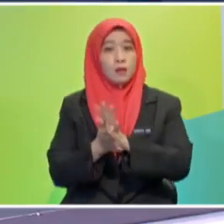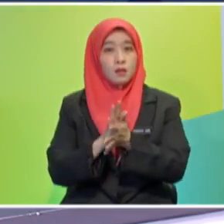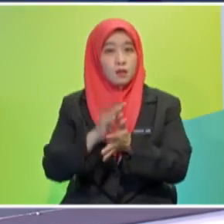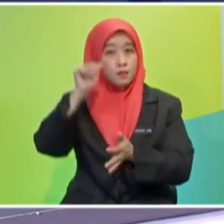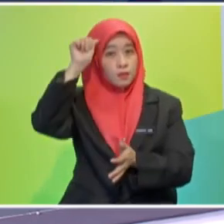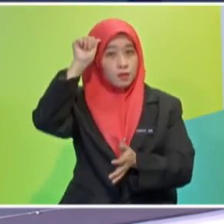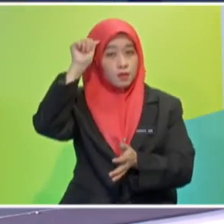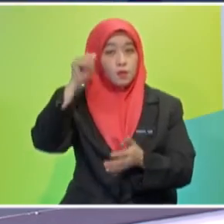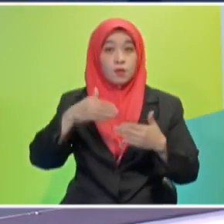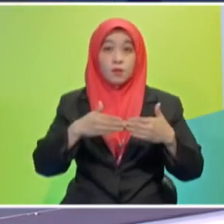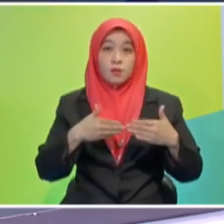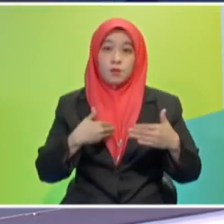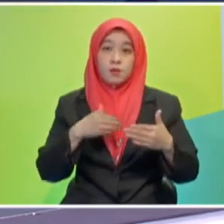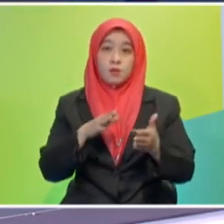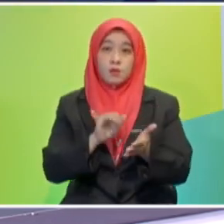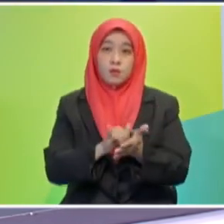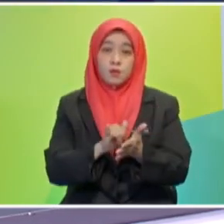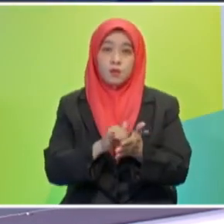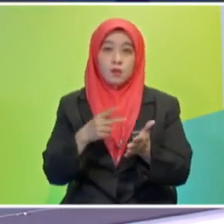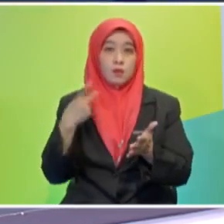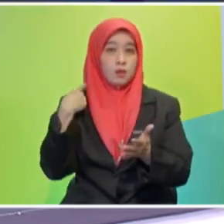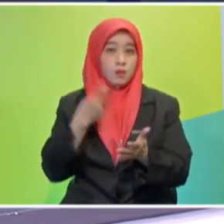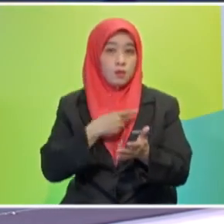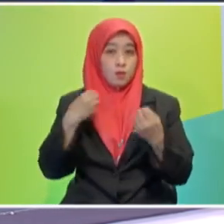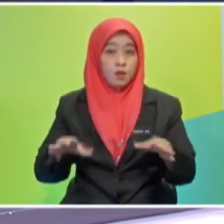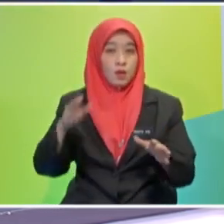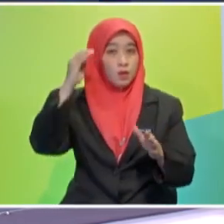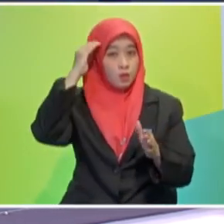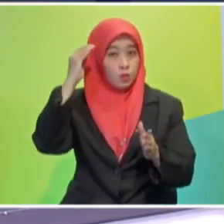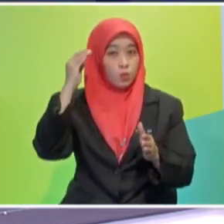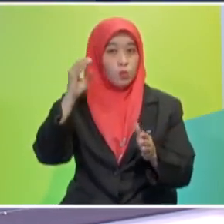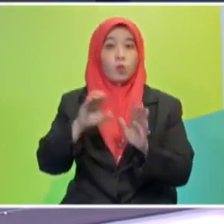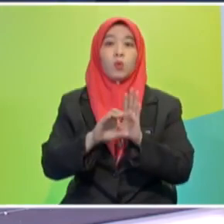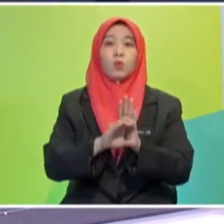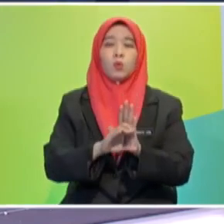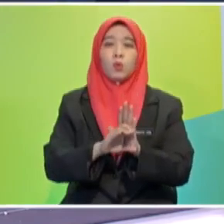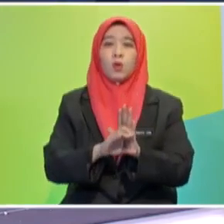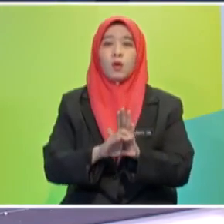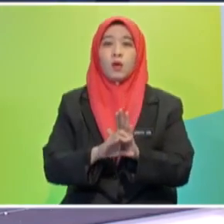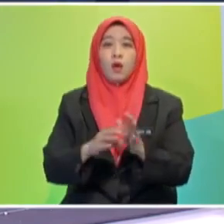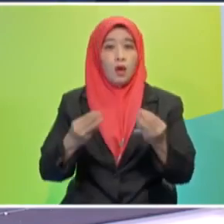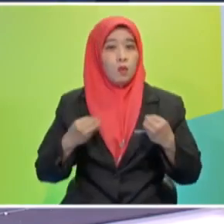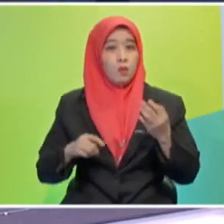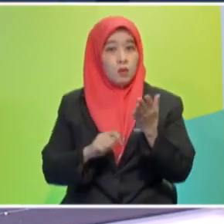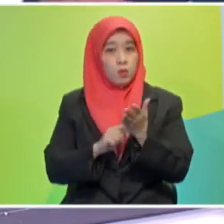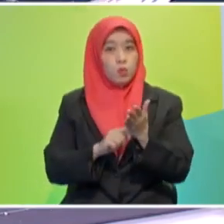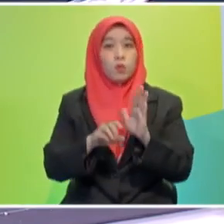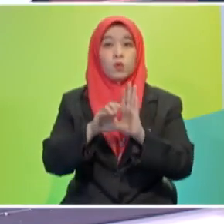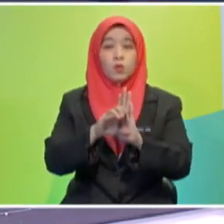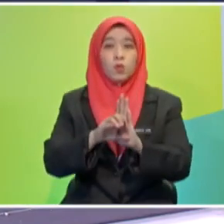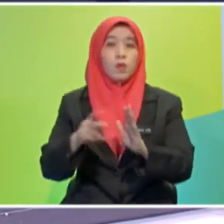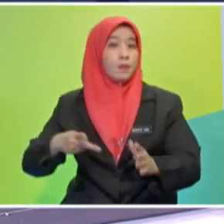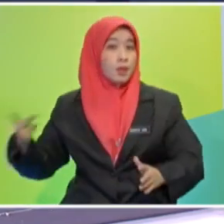tu kita dah kenal ada dua lah contoh. Jadi hari ini cikgu akan tambah lagi contoh perkakasan yang